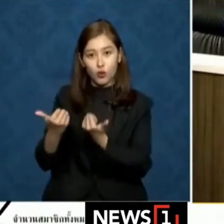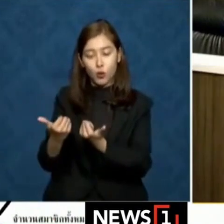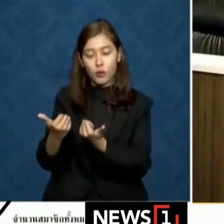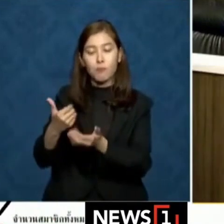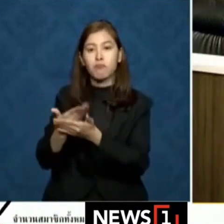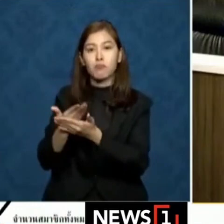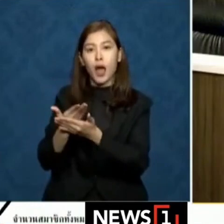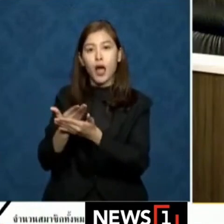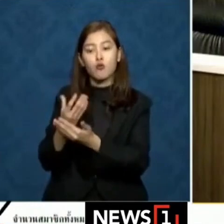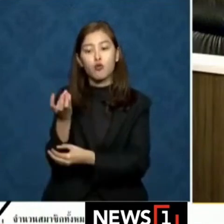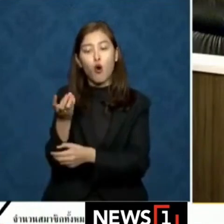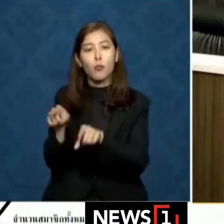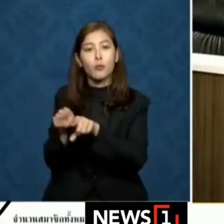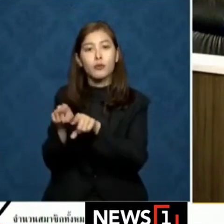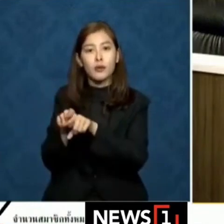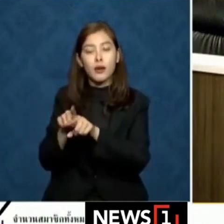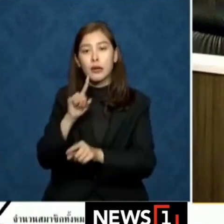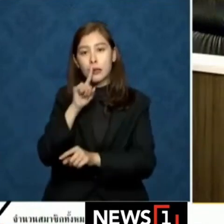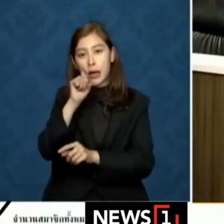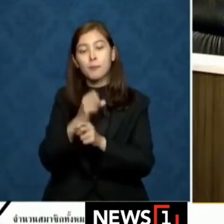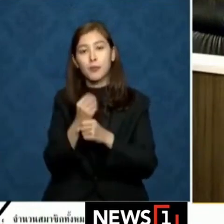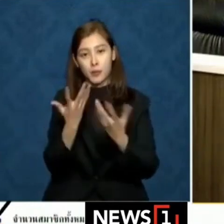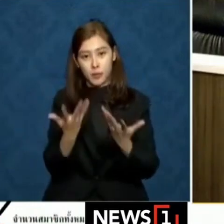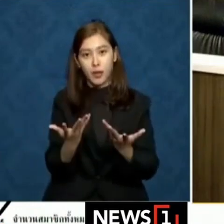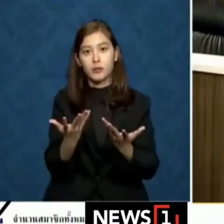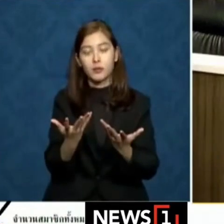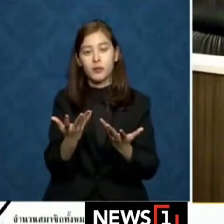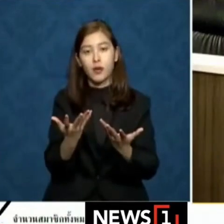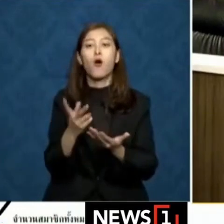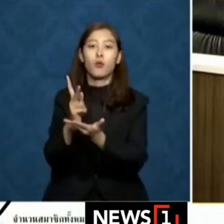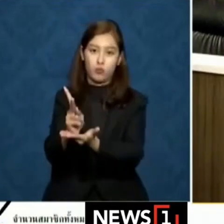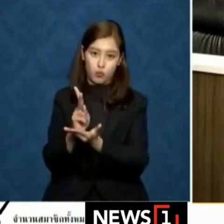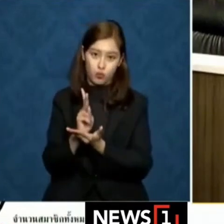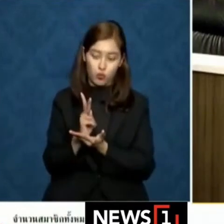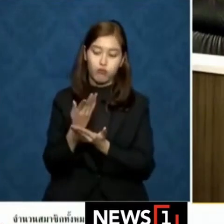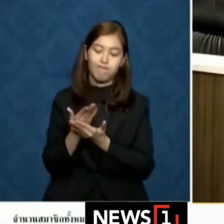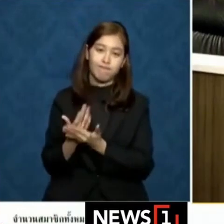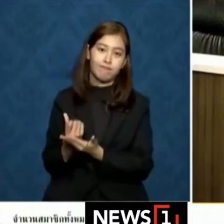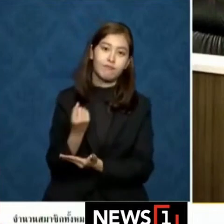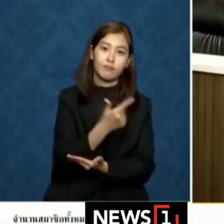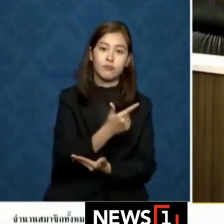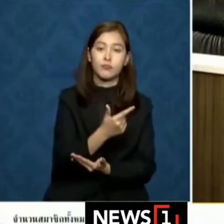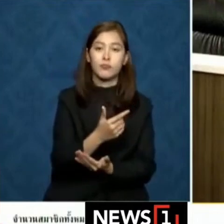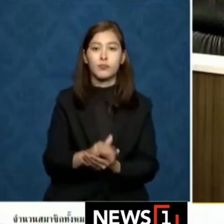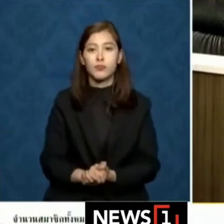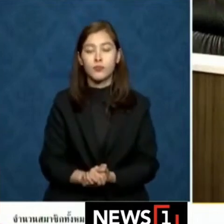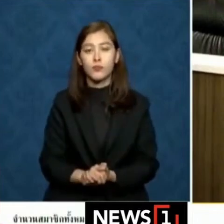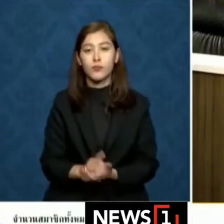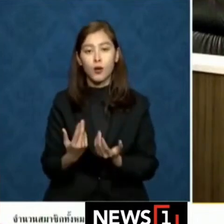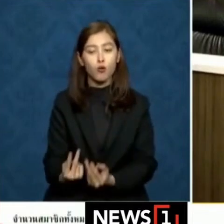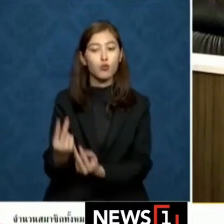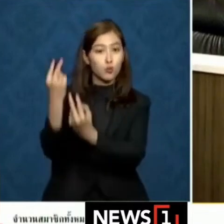กฟผในปี 66มีเกือบ 60,000ล้านบาทค่ะและประมาณการใช้จ่ายของกฟผที่มีมีการ